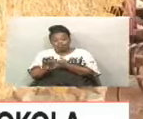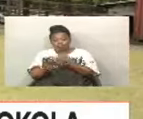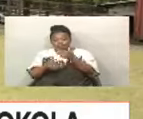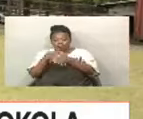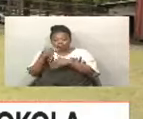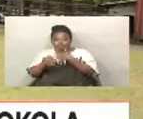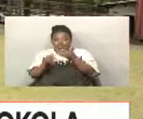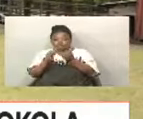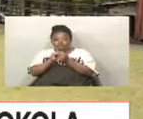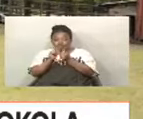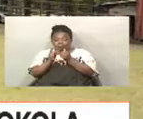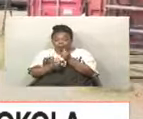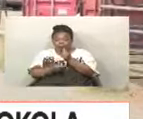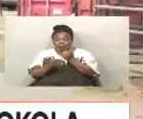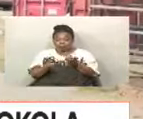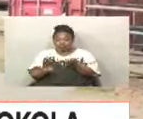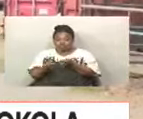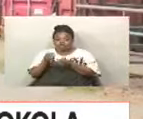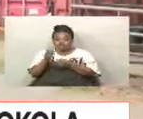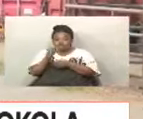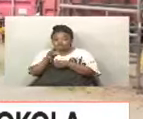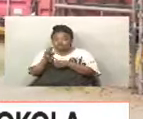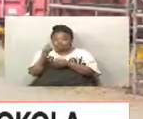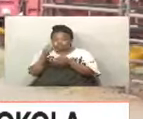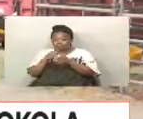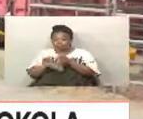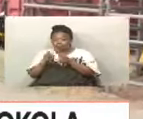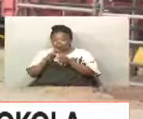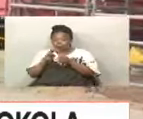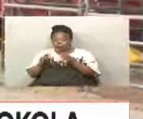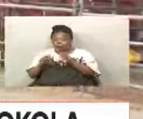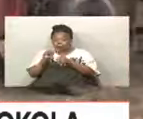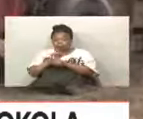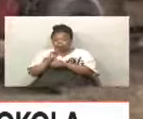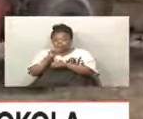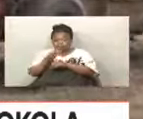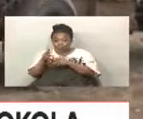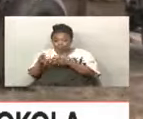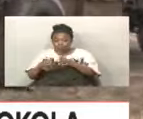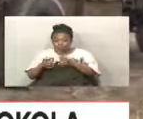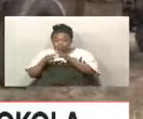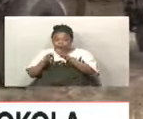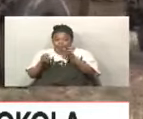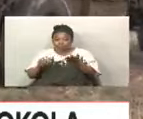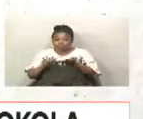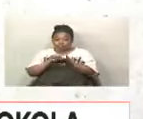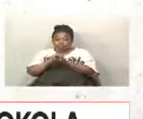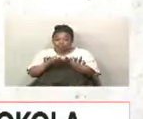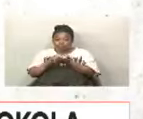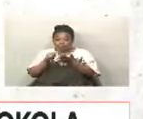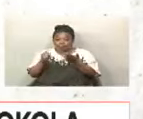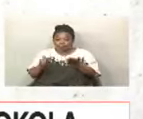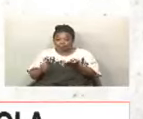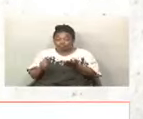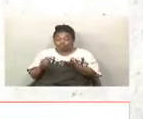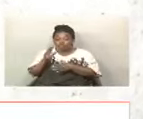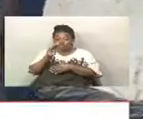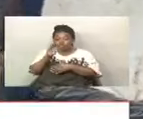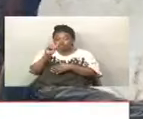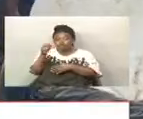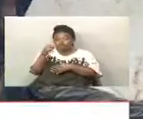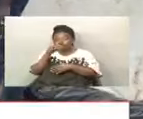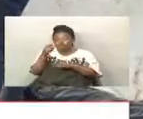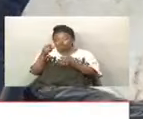bale thousands of bale in an acre. Kidega yalekulira omulimu gwe ogw'okwanaganya obutonde bw'ensi mu kibira kya Budongo